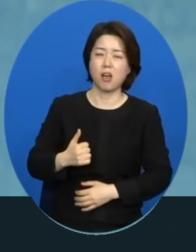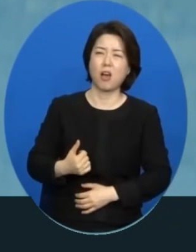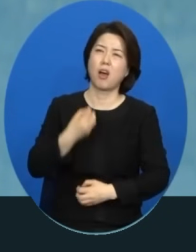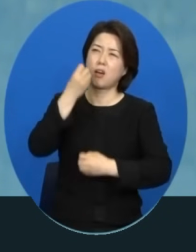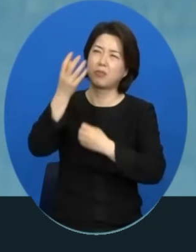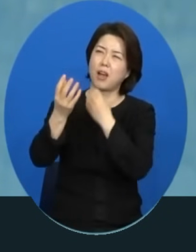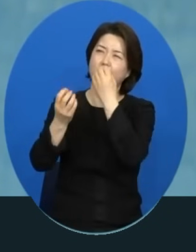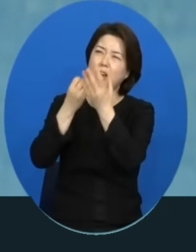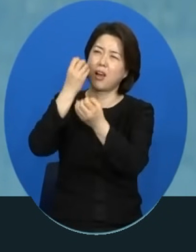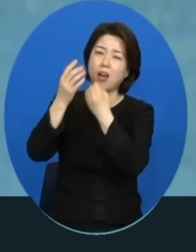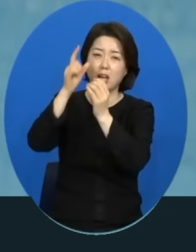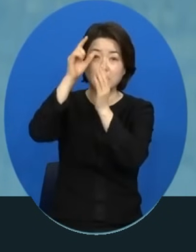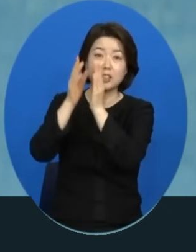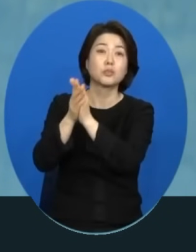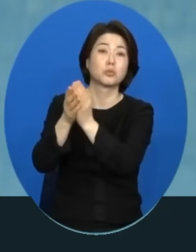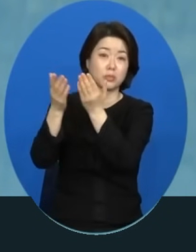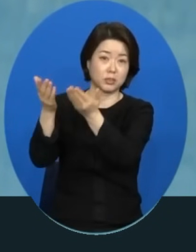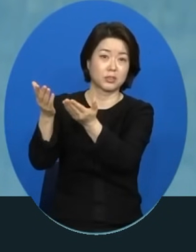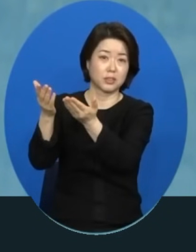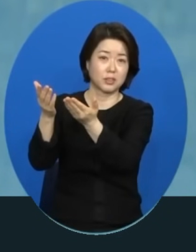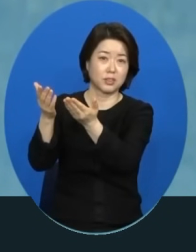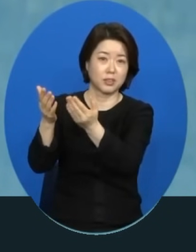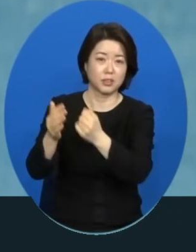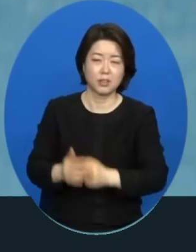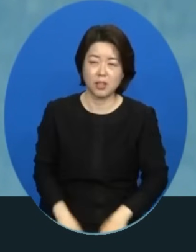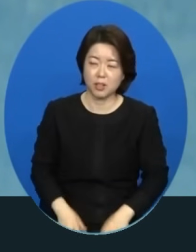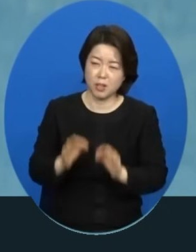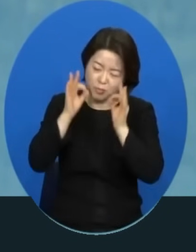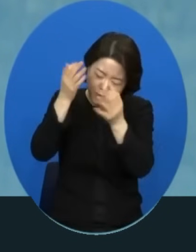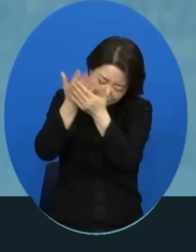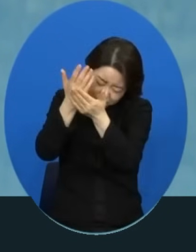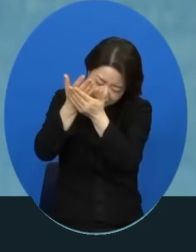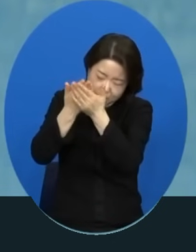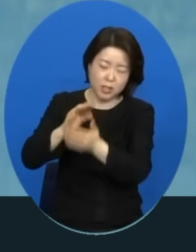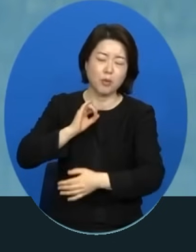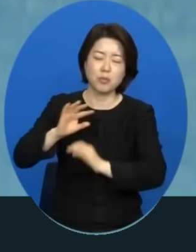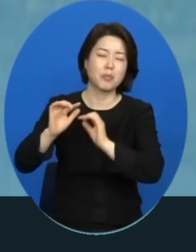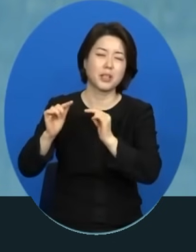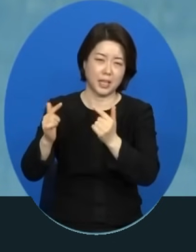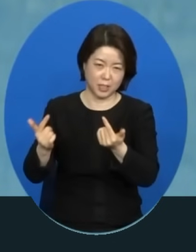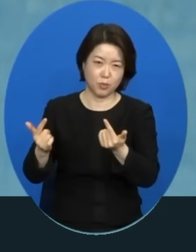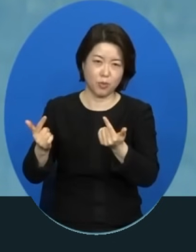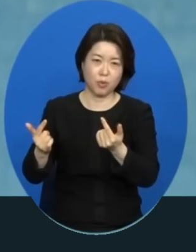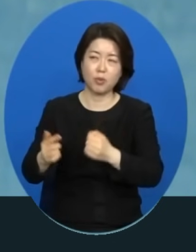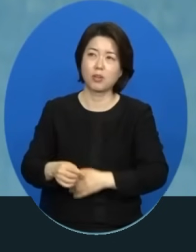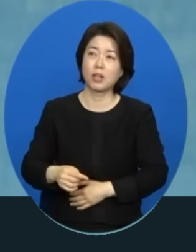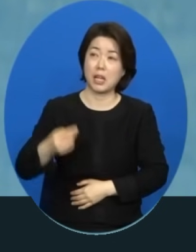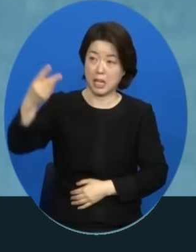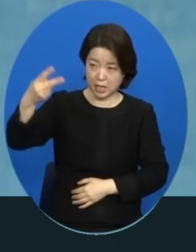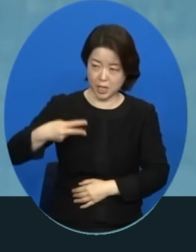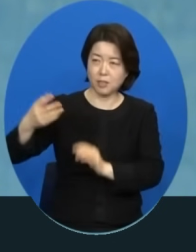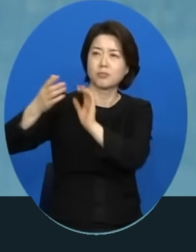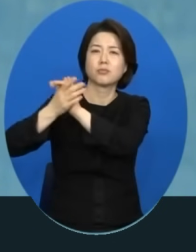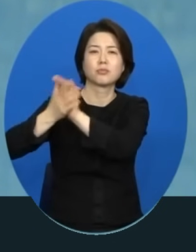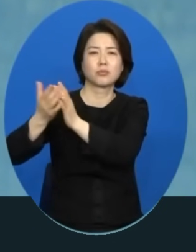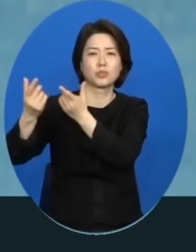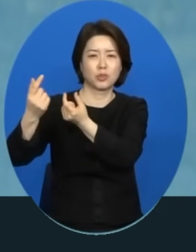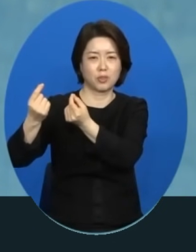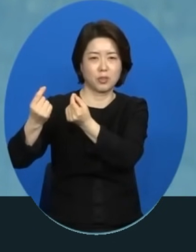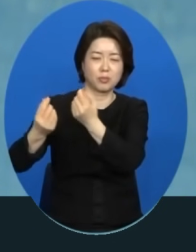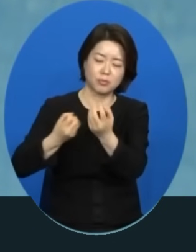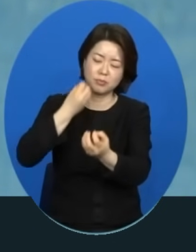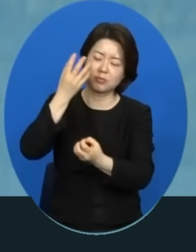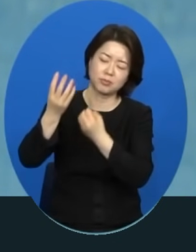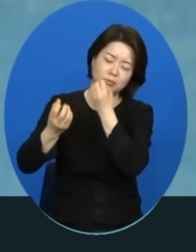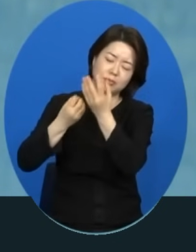다 털어놓는 거죠. 뭐 간구만 하는 게 아닙니다. 기도는 친하니까 그런 거 다 얘기하는